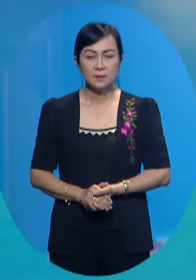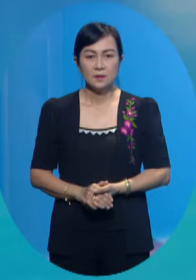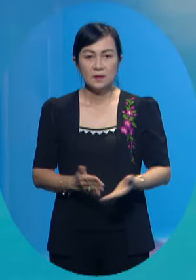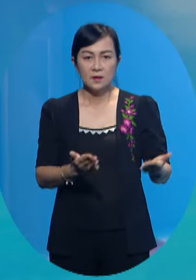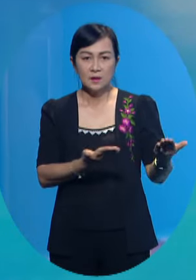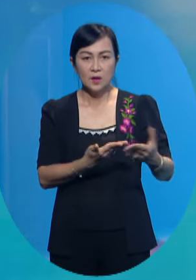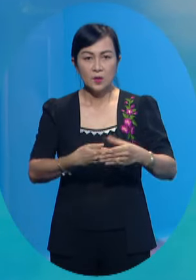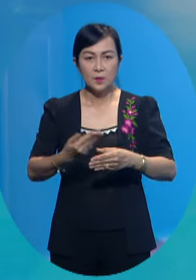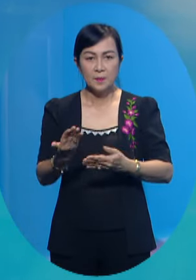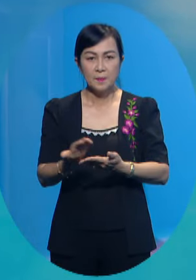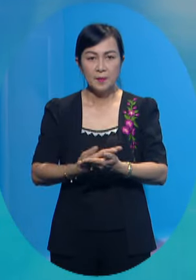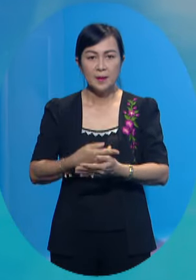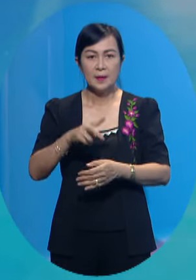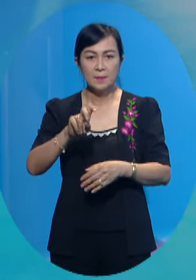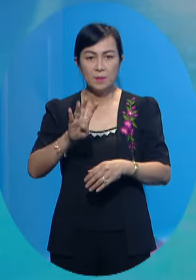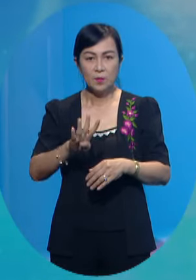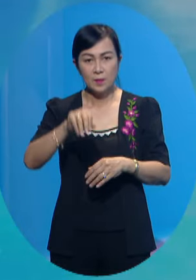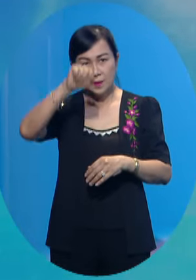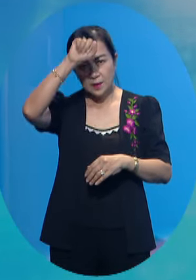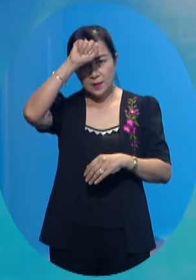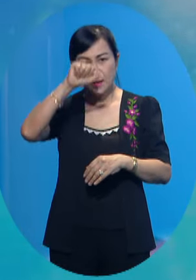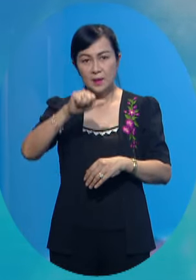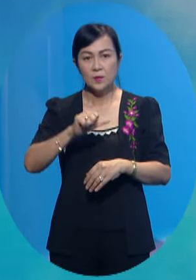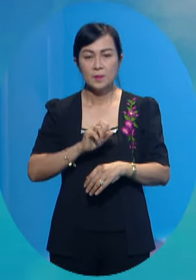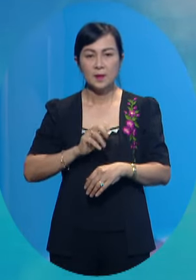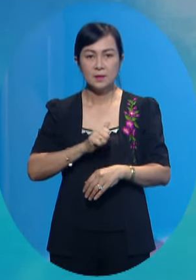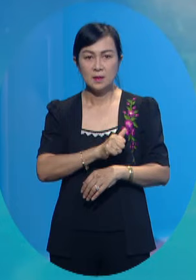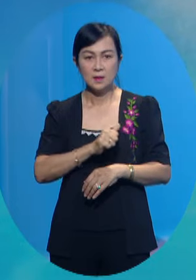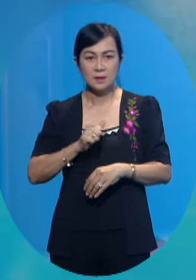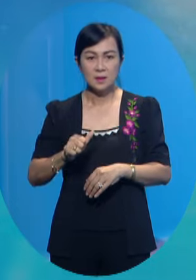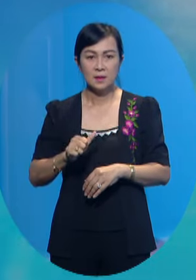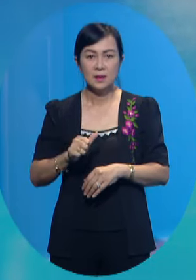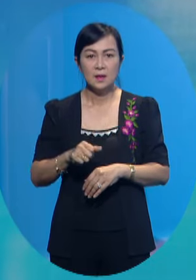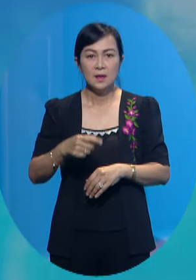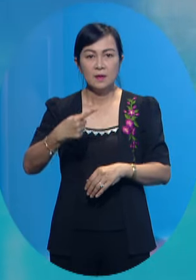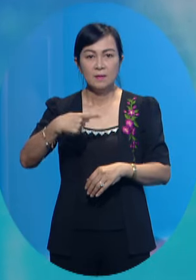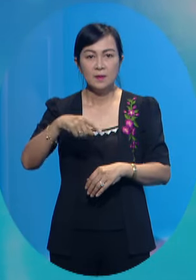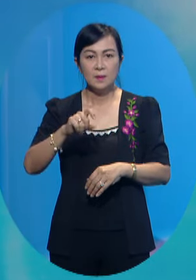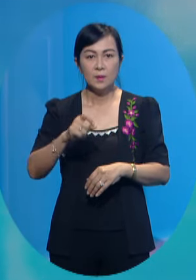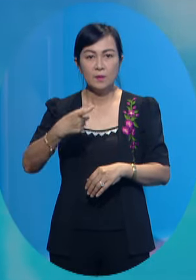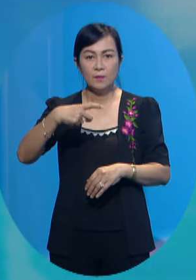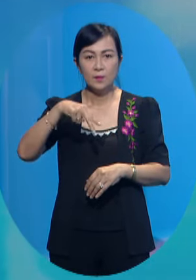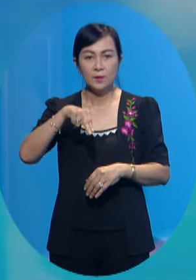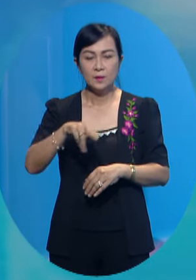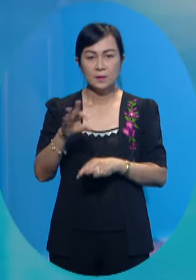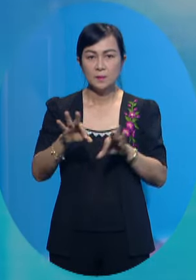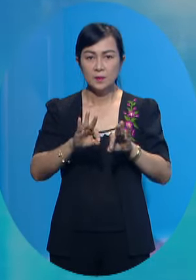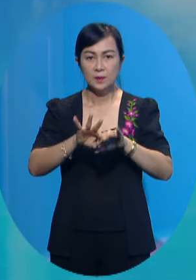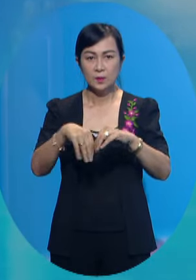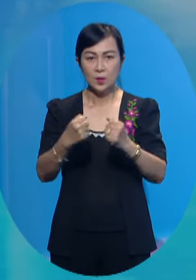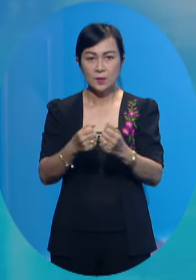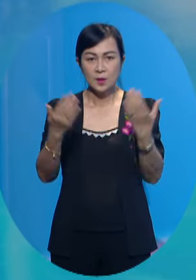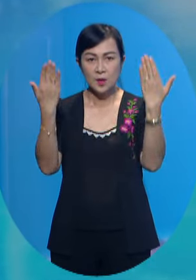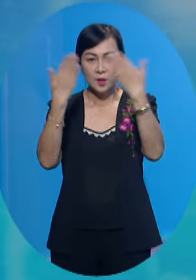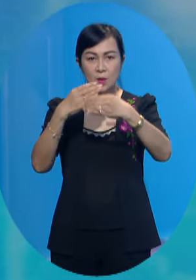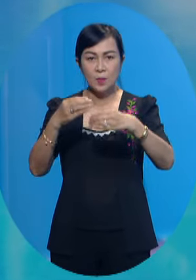Thưa quý vị, chào đón Xuân mới Giáp Thìn 2024, Đảng ủy, Ủy ban Nhân dân, Ủy ban Mặt trận Tổ quốc Việt Nam phường 10 quận Phú Nhuận, thành phố Hồ Chí Minh tổ